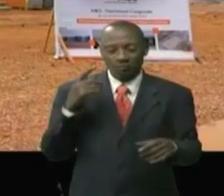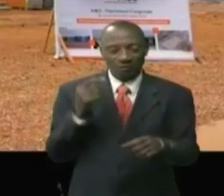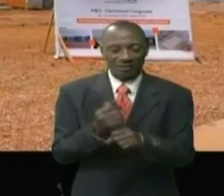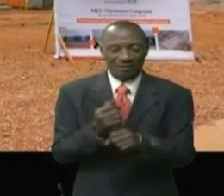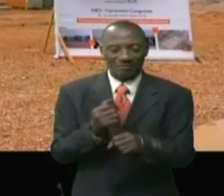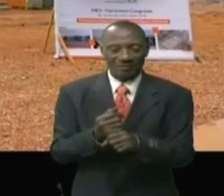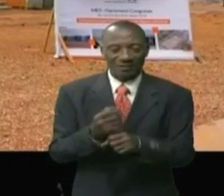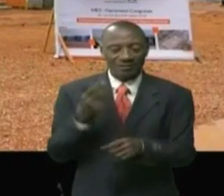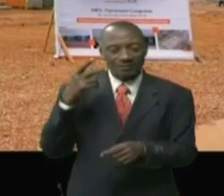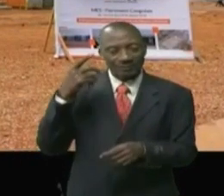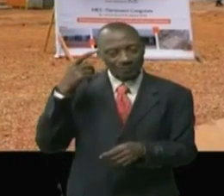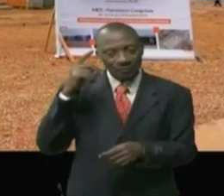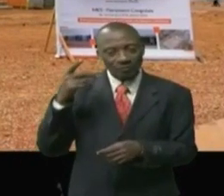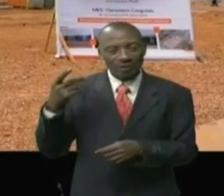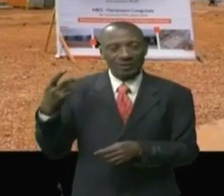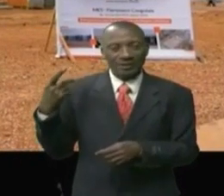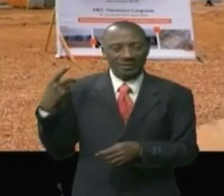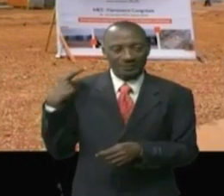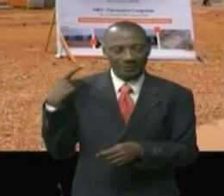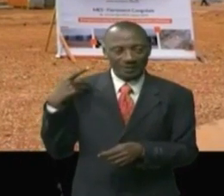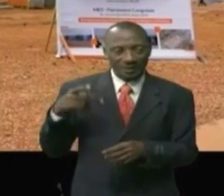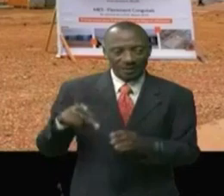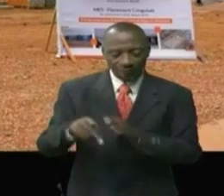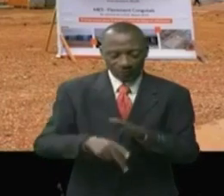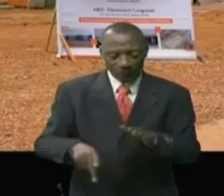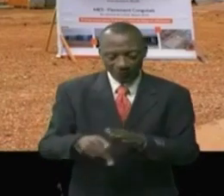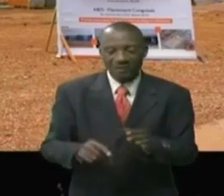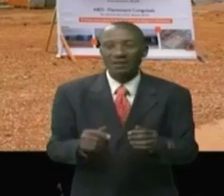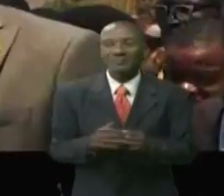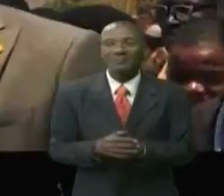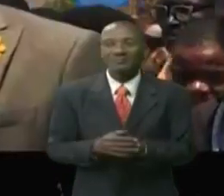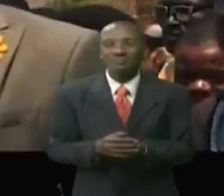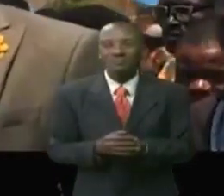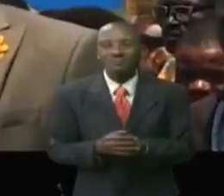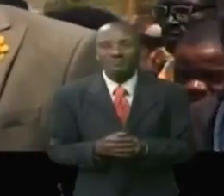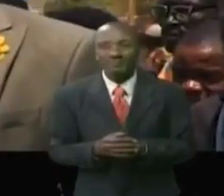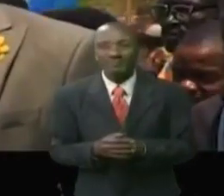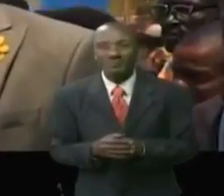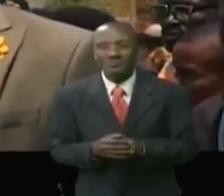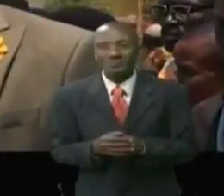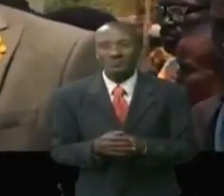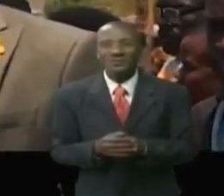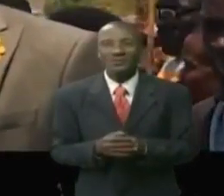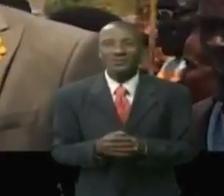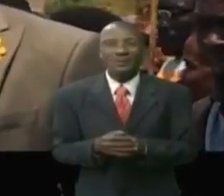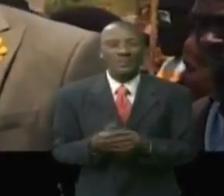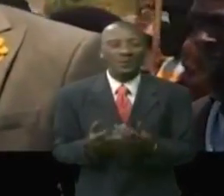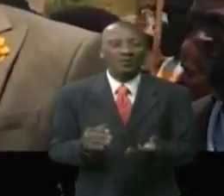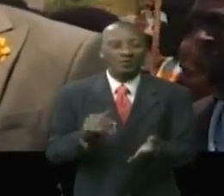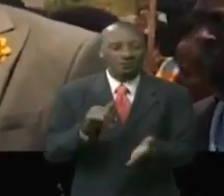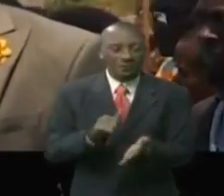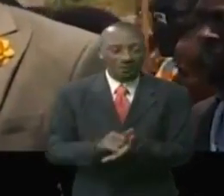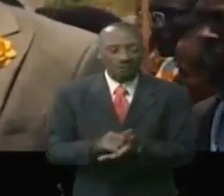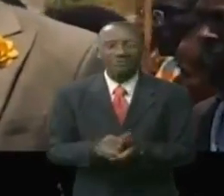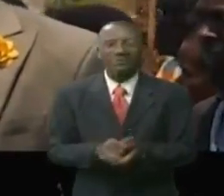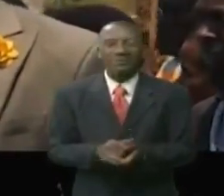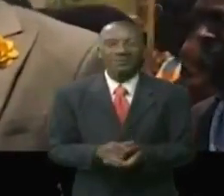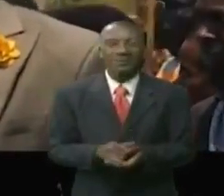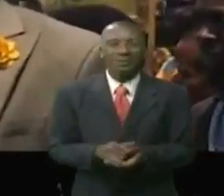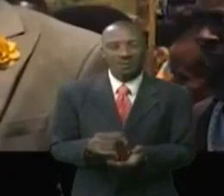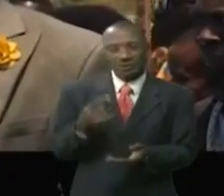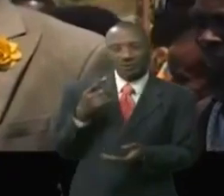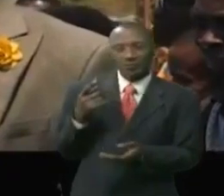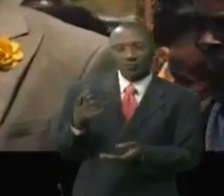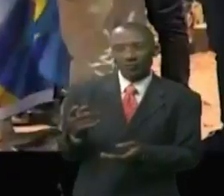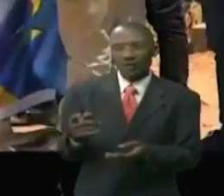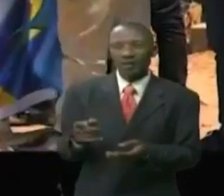si rappelé avant on avait beaucoup de manque à gagner puisqueon ne savait pas certifier bien la quantité des matières qu'on